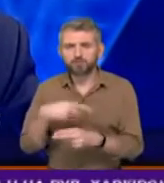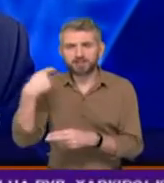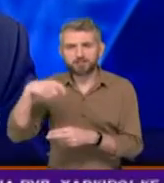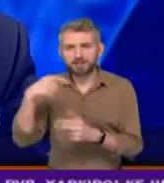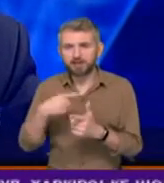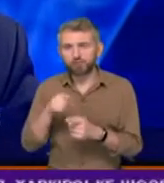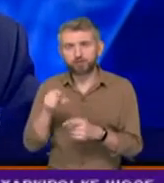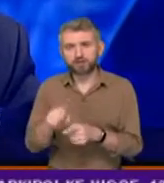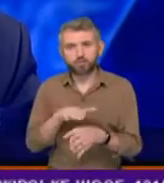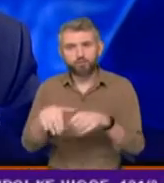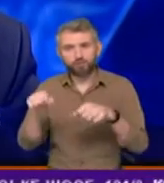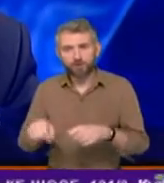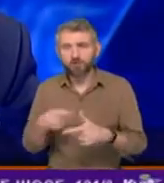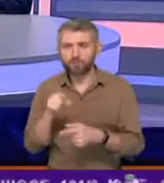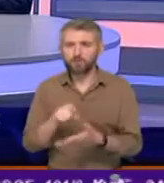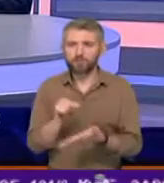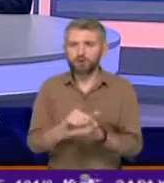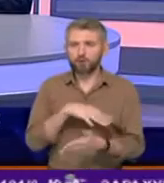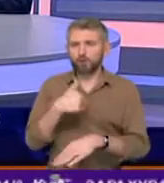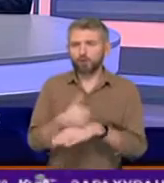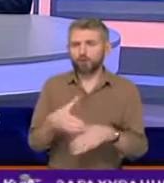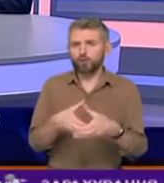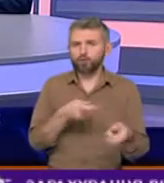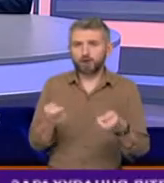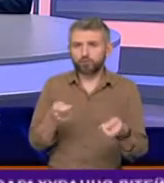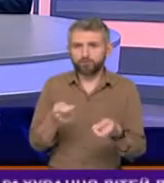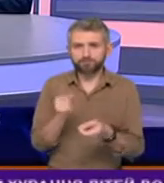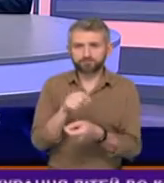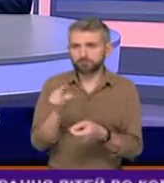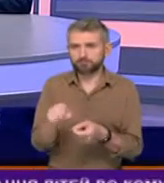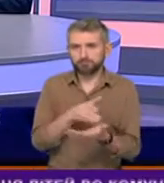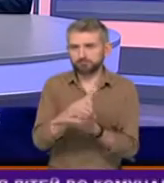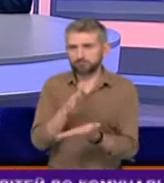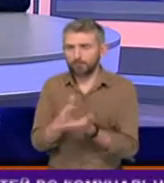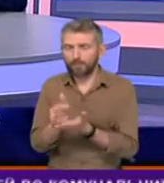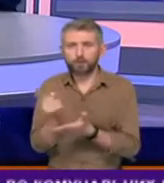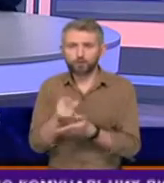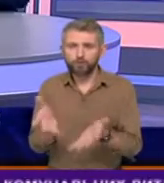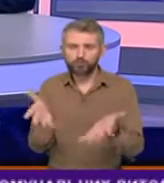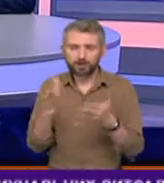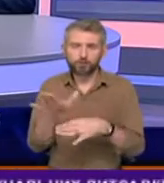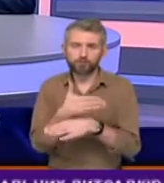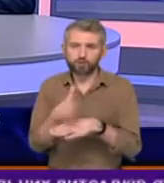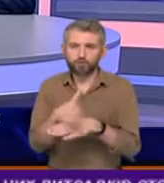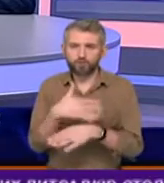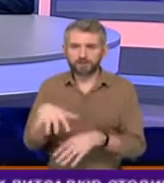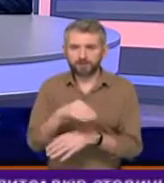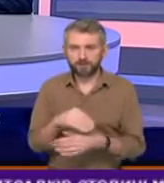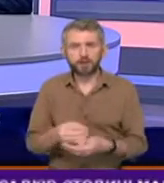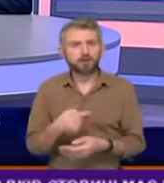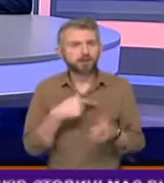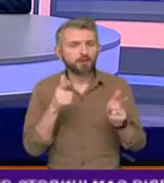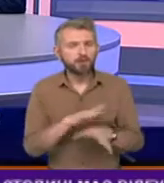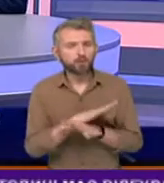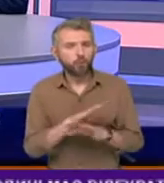або цих повноважень, або він має ставати головою уряду, по будь-якому шляху йти. І тоді ми зможемо дійсно чіткіше розмежовувати ці всі речі. Я якраз не згоден,